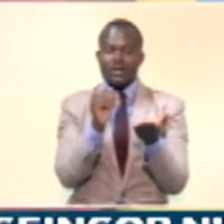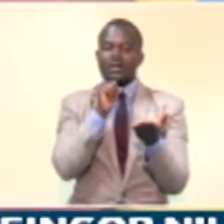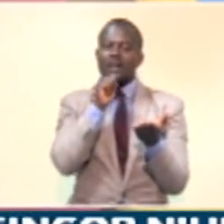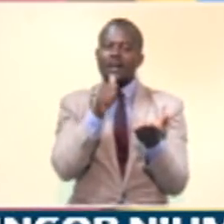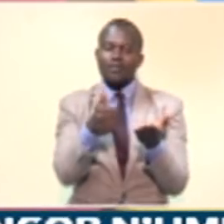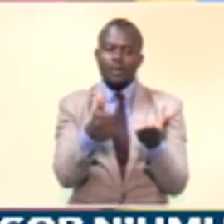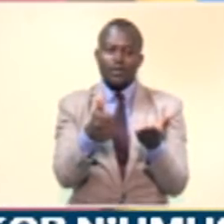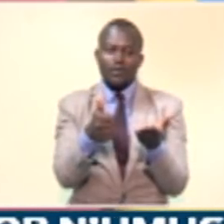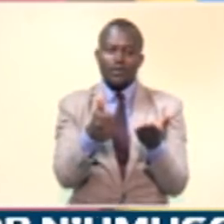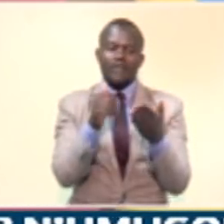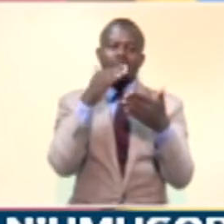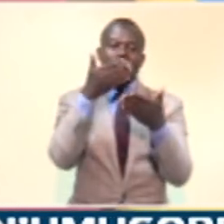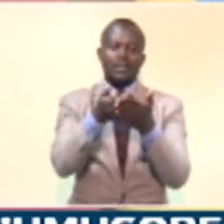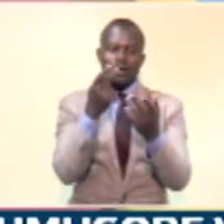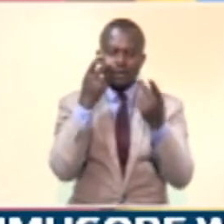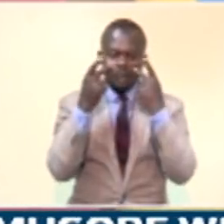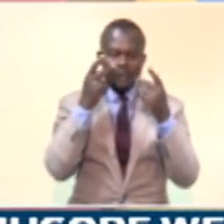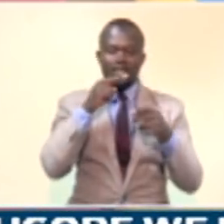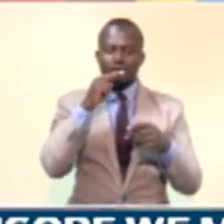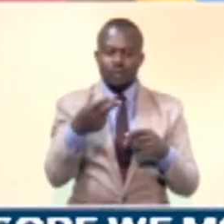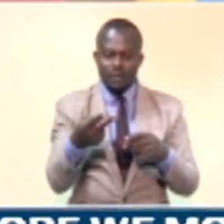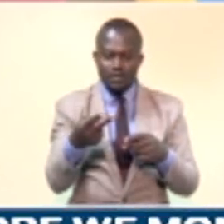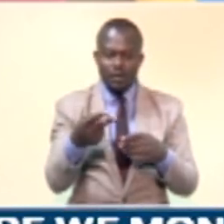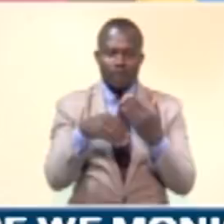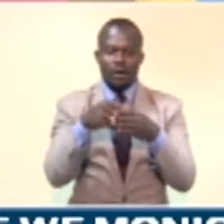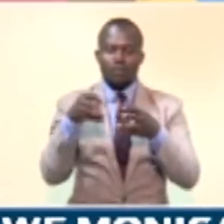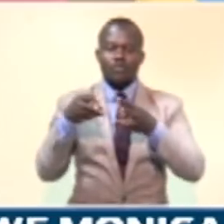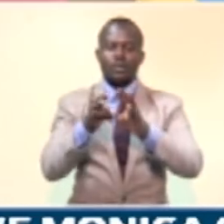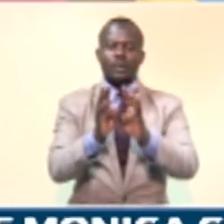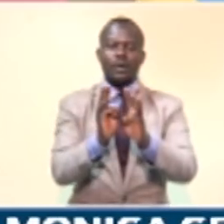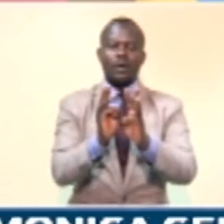ntabwo ugera aho ukibonera igisubizo ku buryo